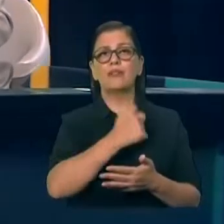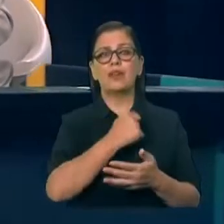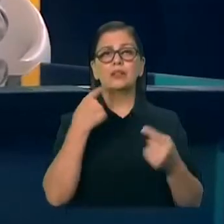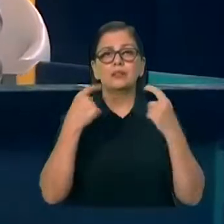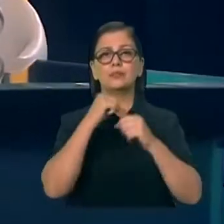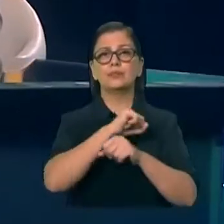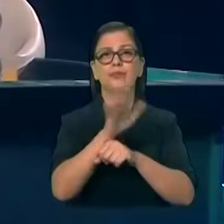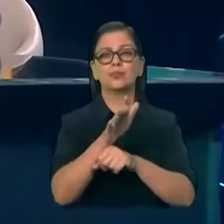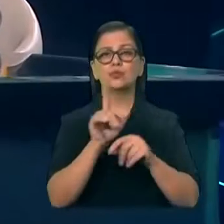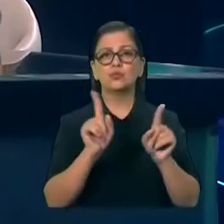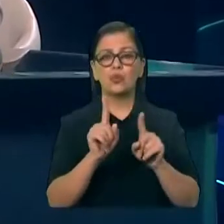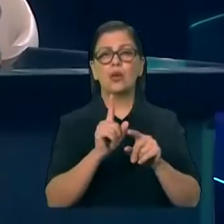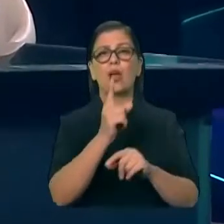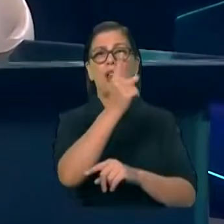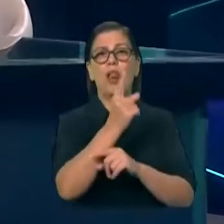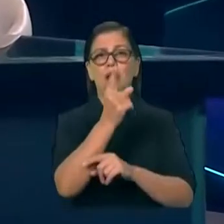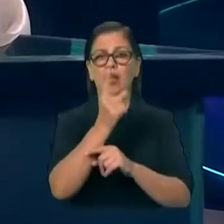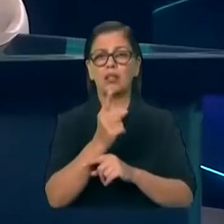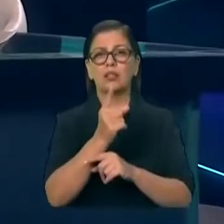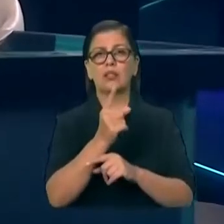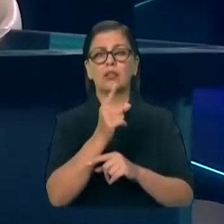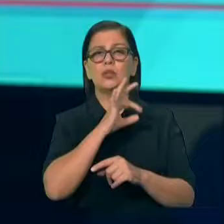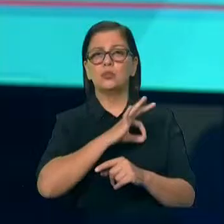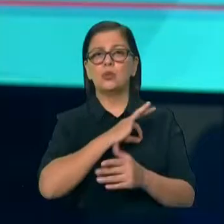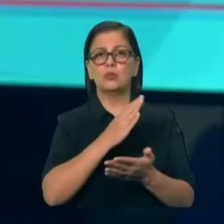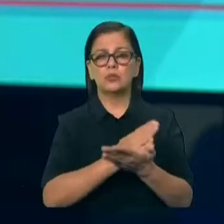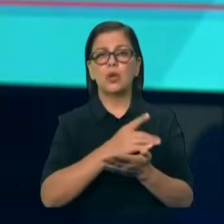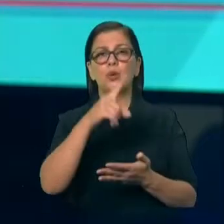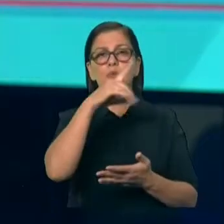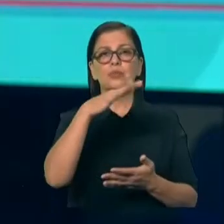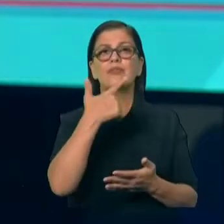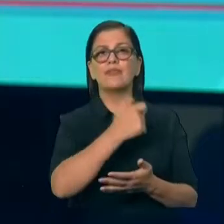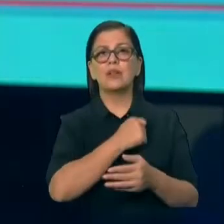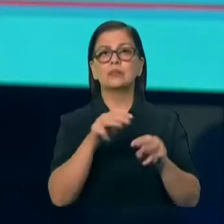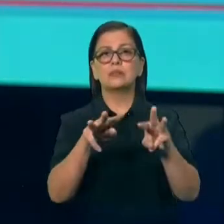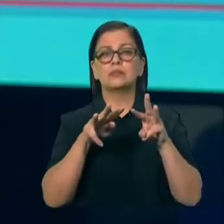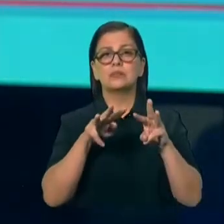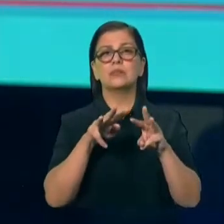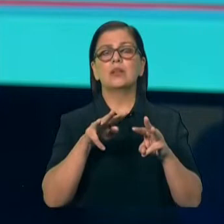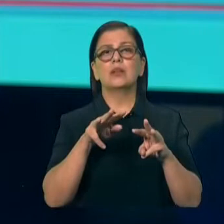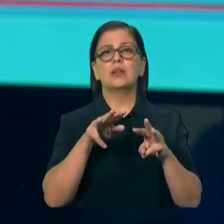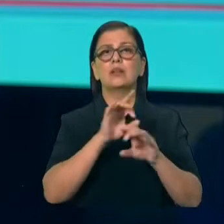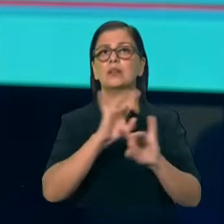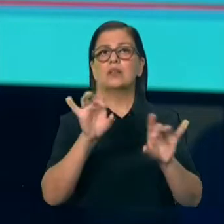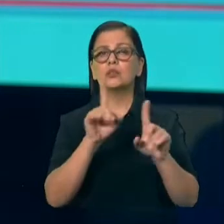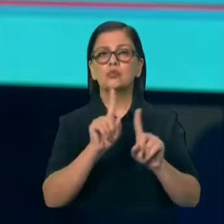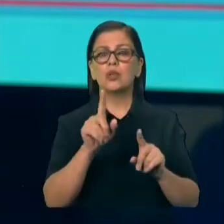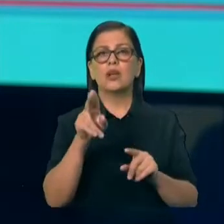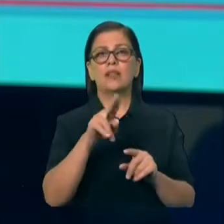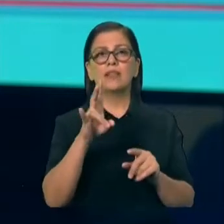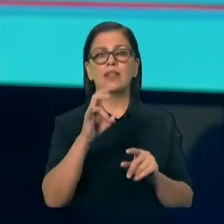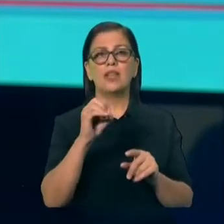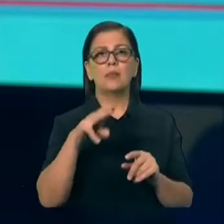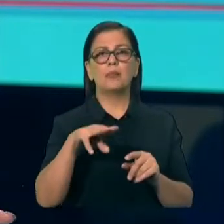Verkhnekamensk qəsəbəsinə də raket zərbələri endirilib. Rusiya Müdafiə Nazirliyi isə Dnepropetrovsk vilayətində Birləşmiş Ştatlar istehsalı